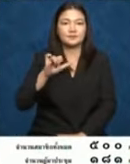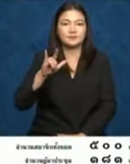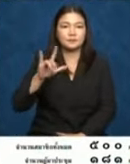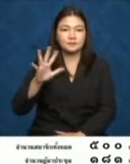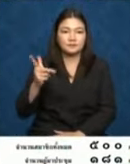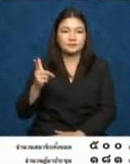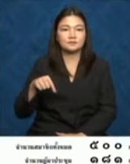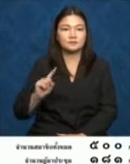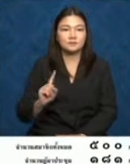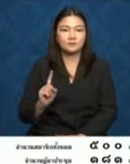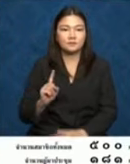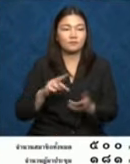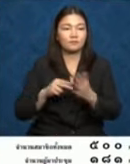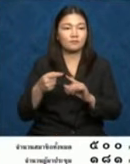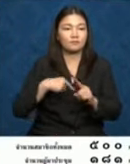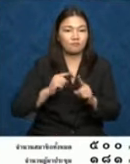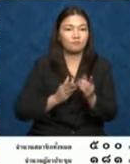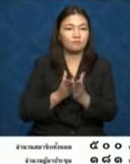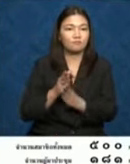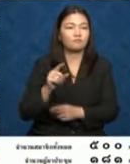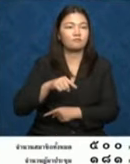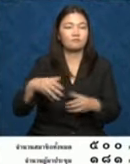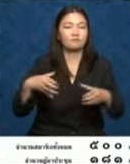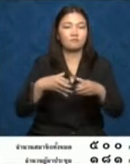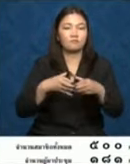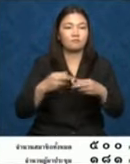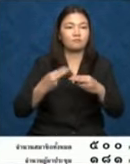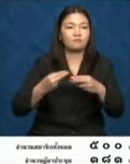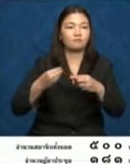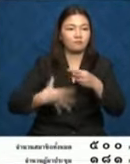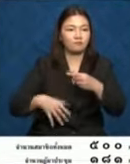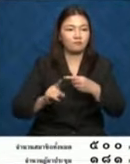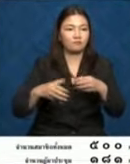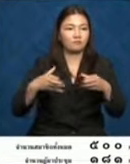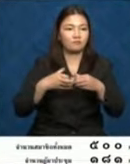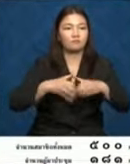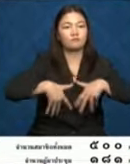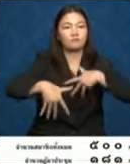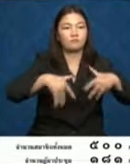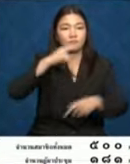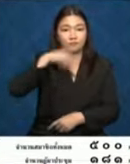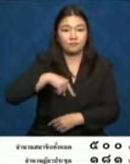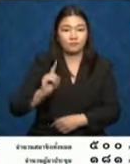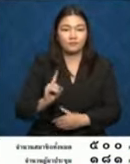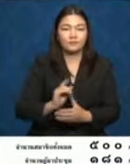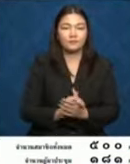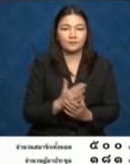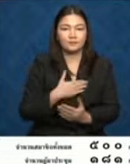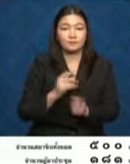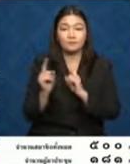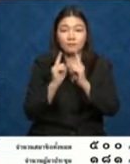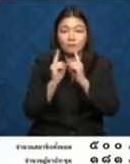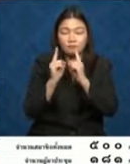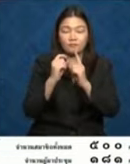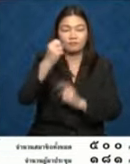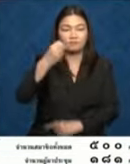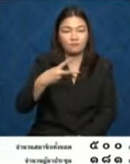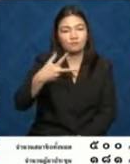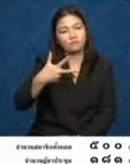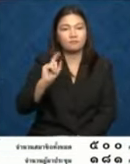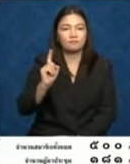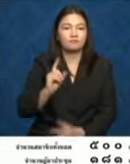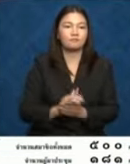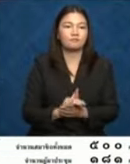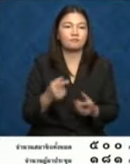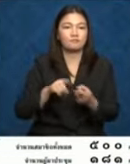มาชิกสภาผู้แทนราษฎรแบบบัญชีรายชื่อพรรคท้องที่ไทยครับวันนี้มีเรื่องนำเรียนหารือท่านประธาน 2-3 เรื่องครับเรื่อง